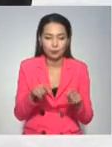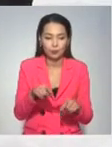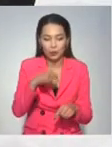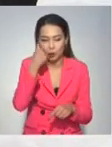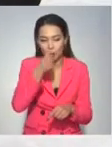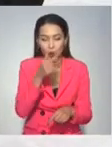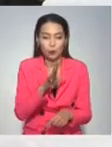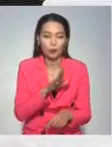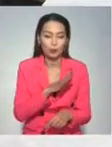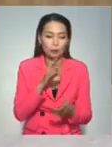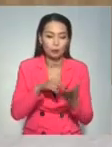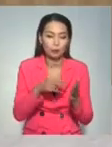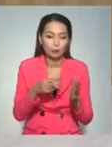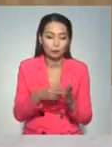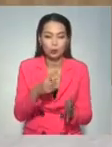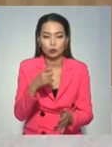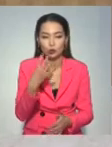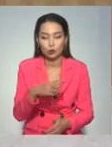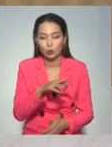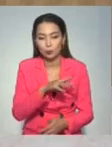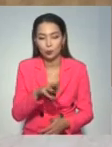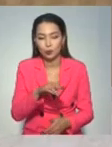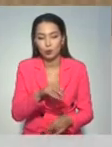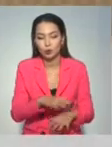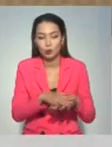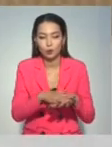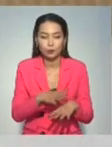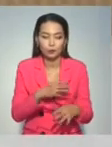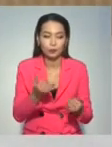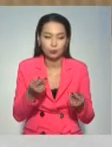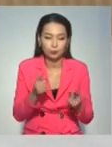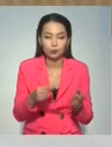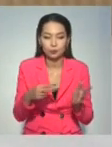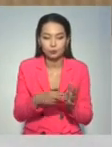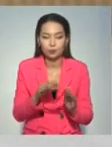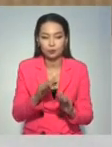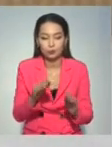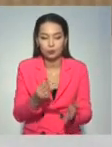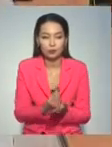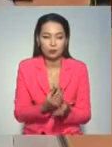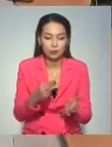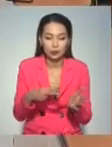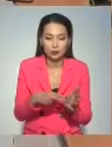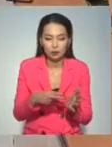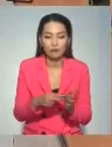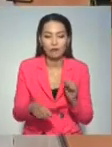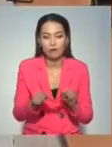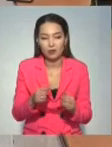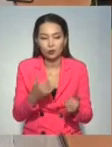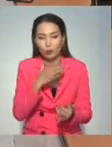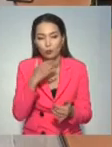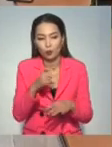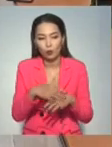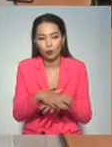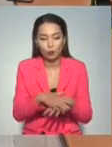году. Проект обошелся в 140 миллионов тенге, но настоящая ценность для детей – это возможность посещать многочисленные